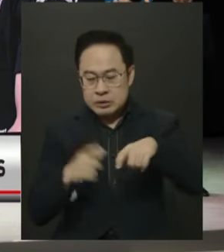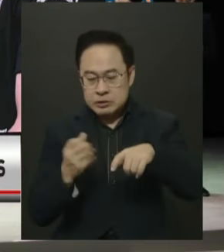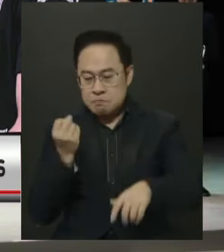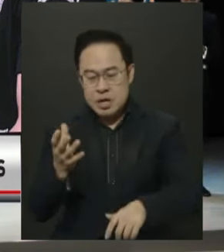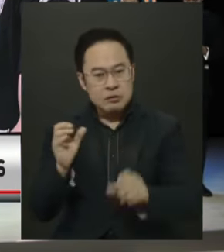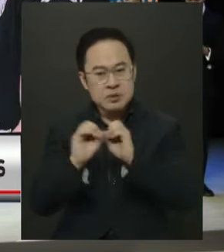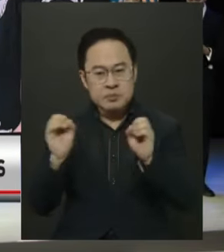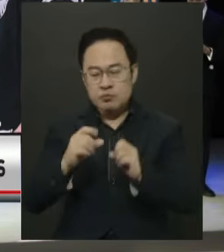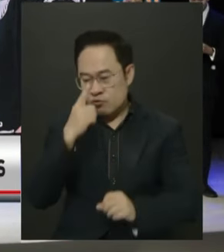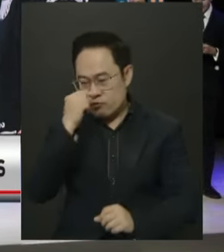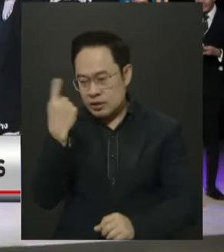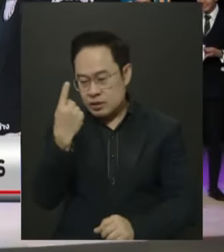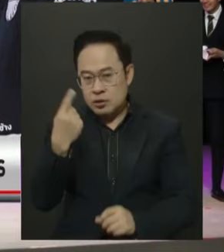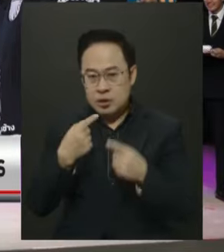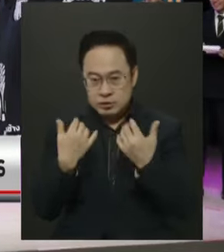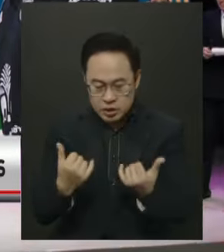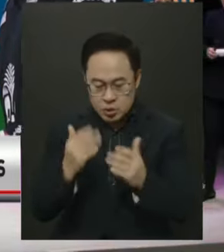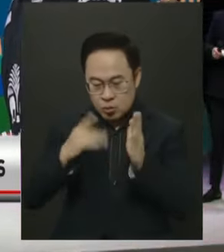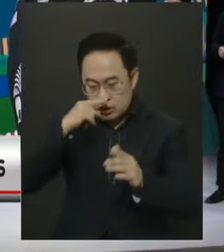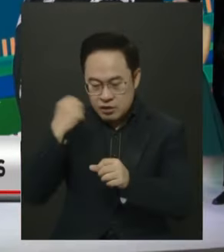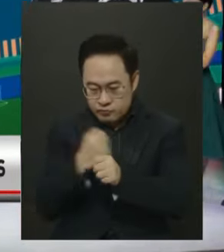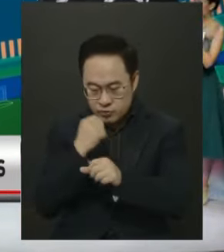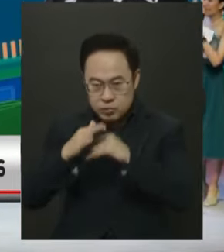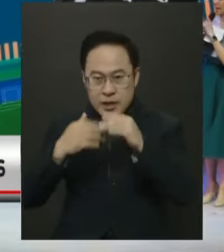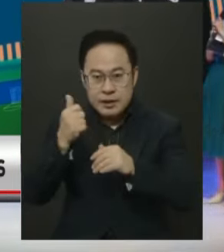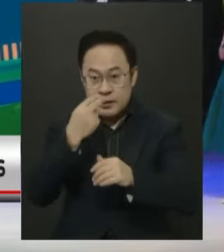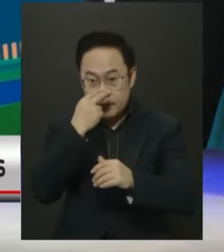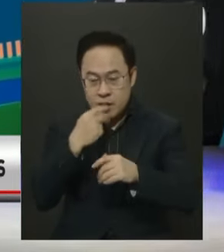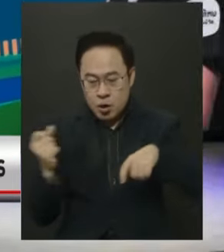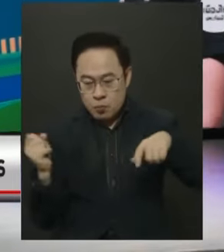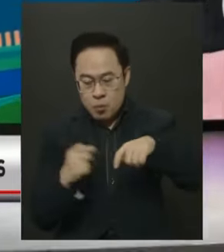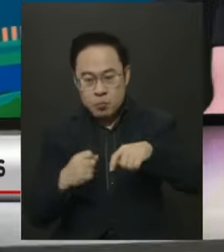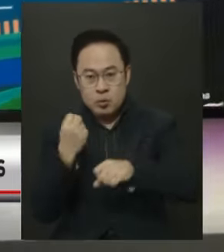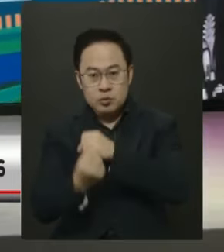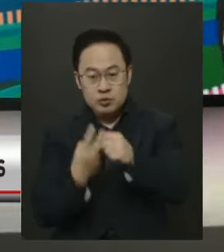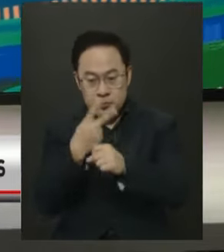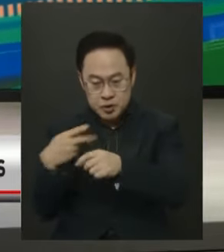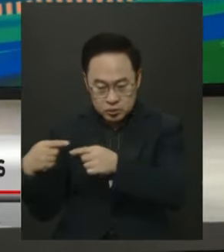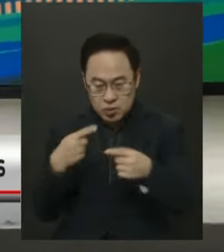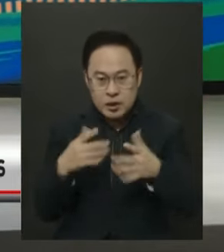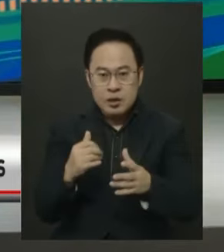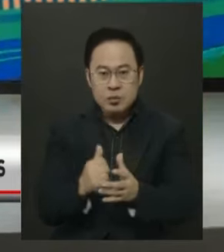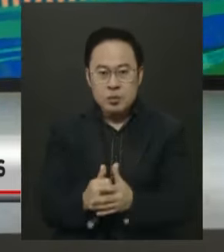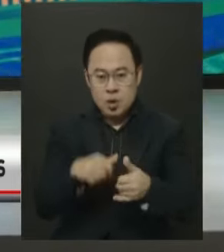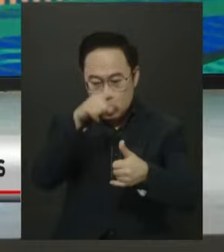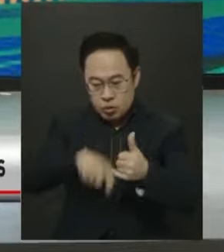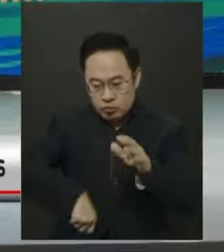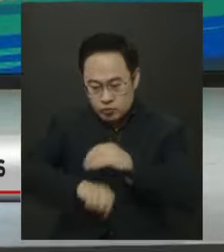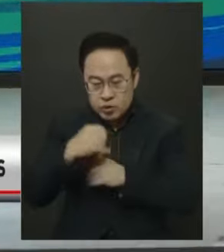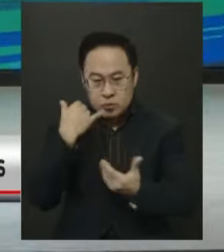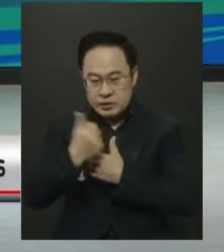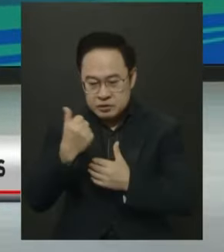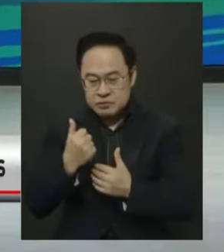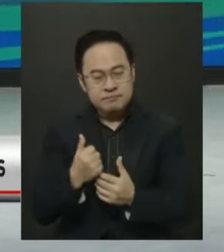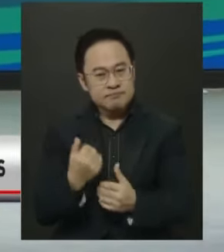ากนะครับแต่ว่าอามทำใหเหนว่าหนาคนไทยม จะท่ามกลางกลองหน้าต่างชาติมากมายก็เปดวสันโลได้คร